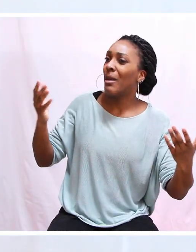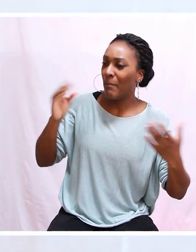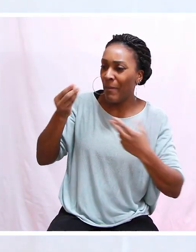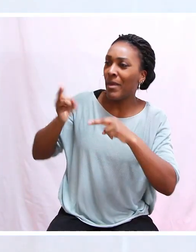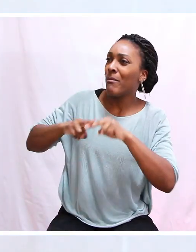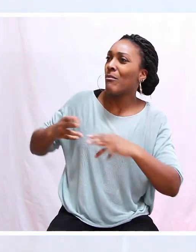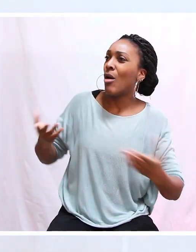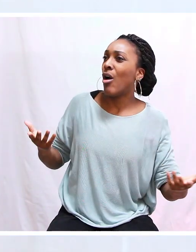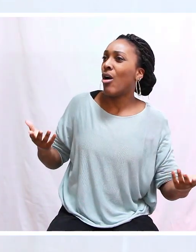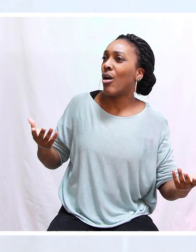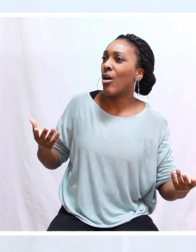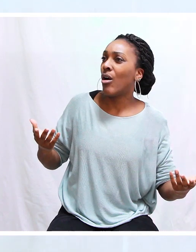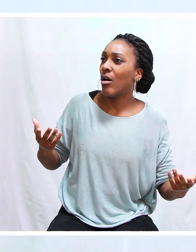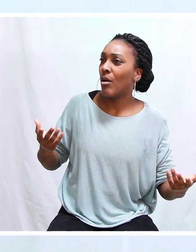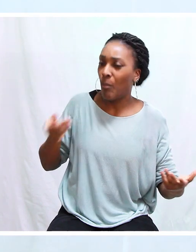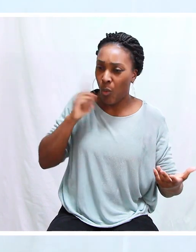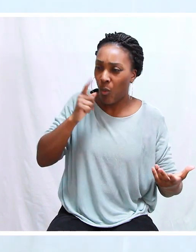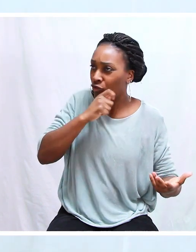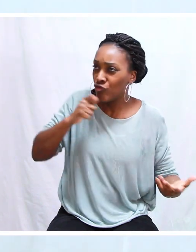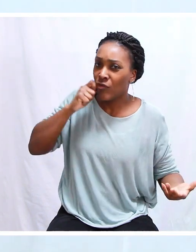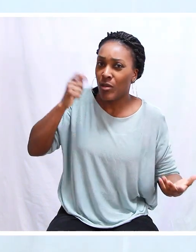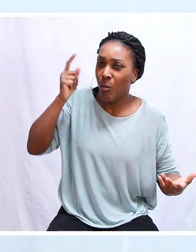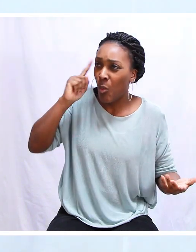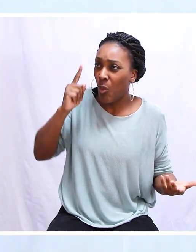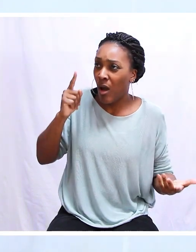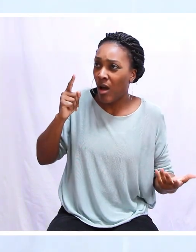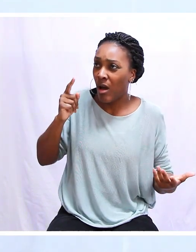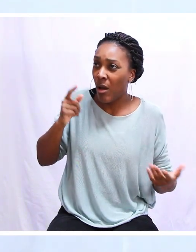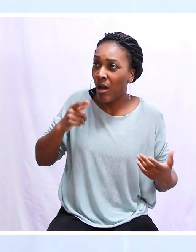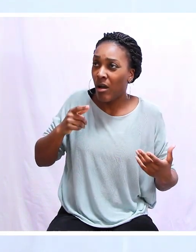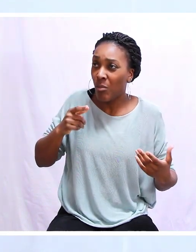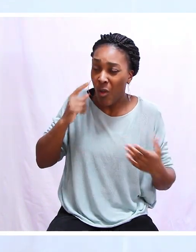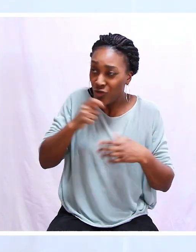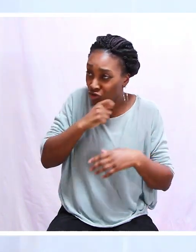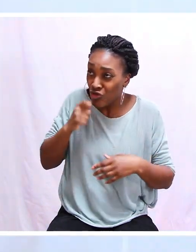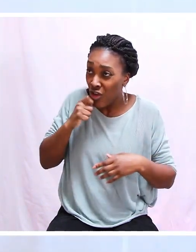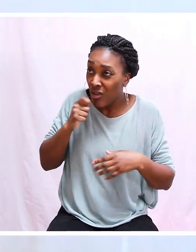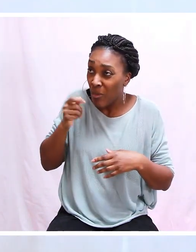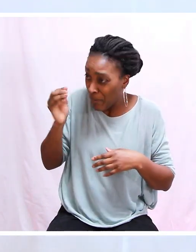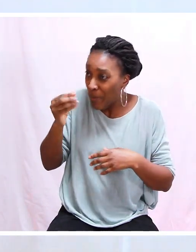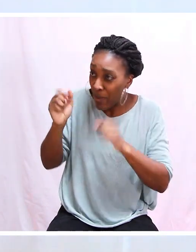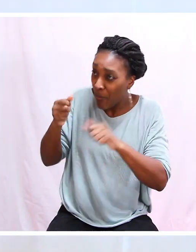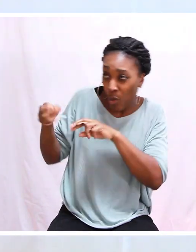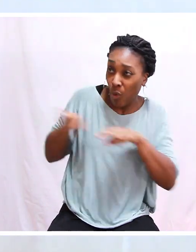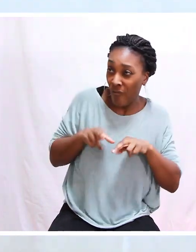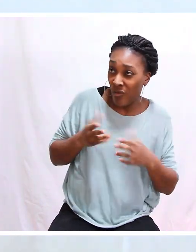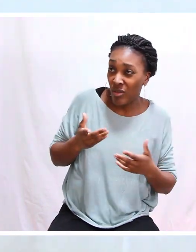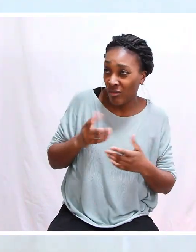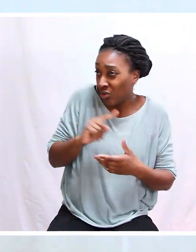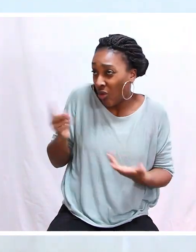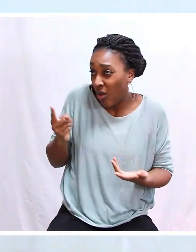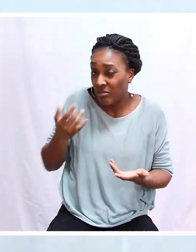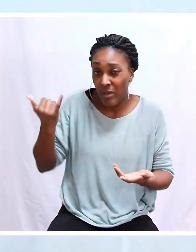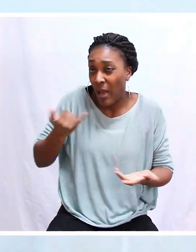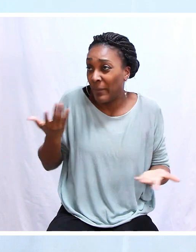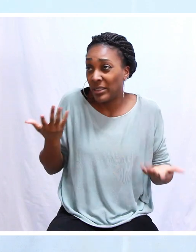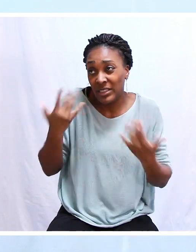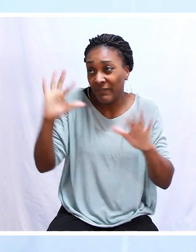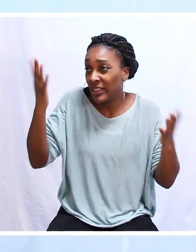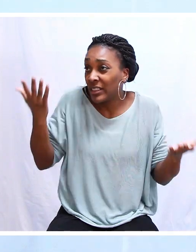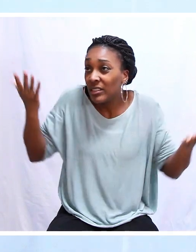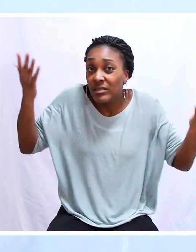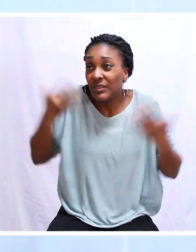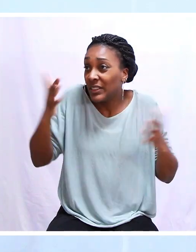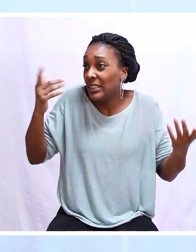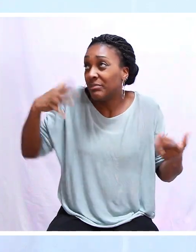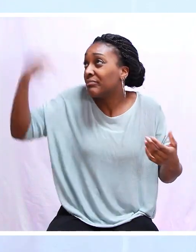jeûnerai? Est-ce que je peux le faire revenir? J'irai vers lui et c'est pas lui qui va revenir vers moi. » Donc on voit que David là, il est en train de tourner la